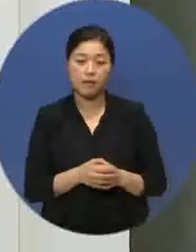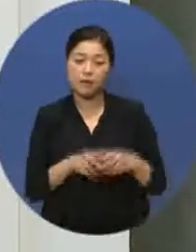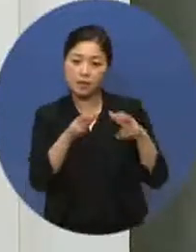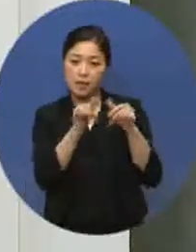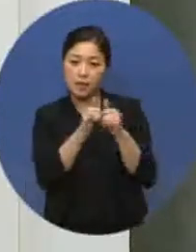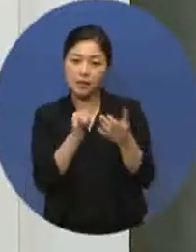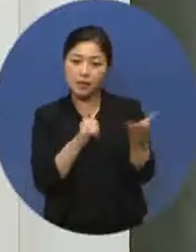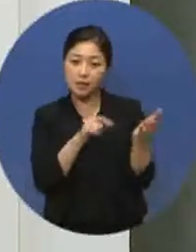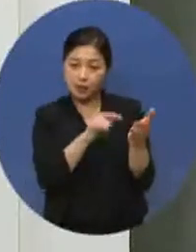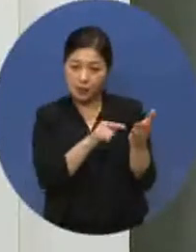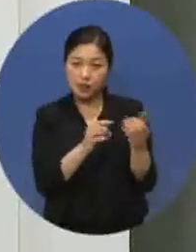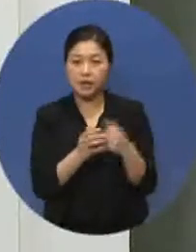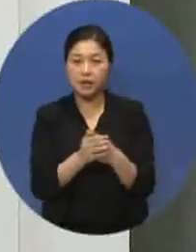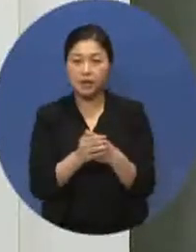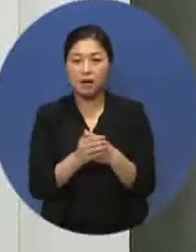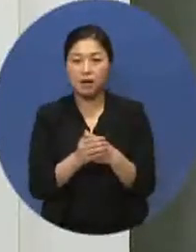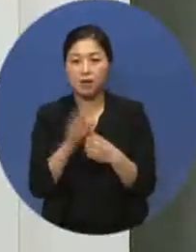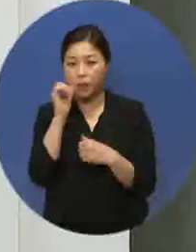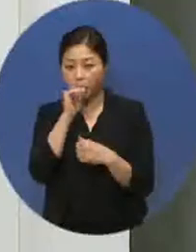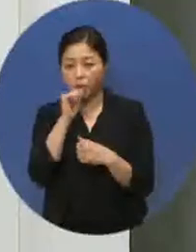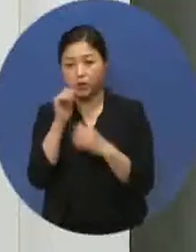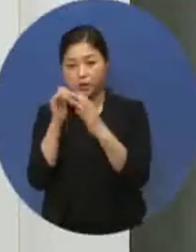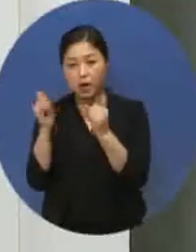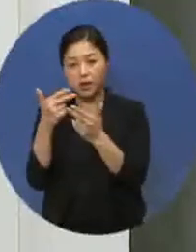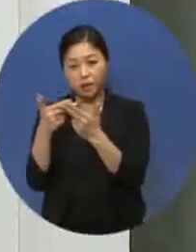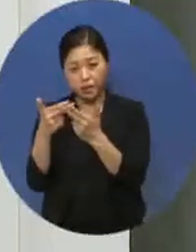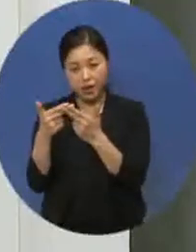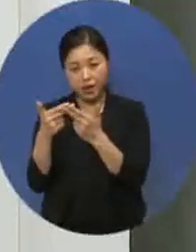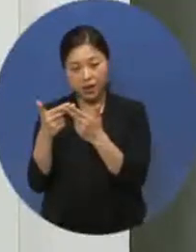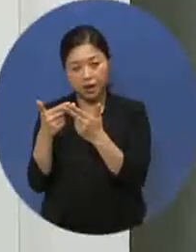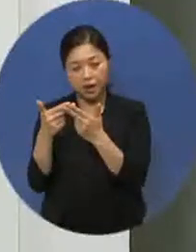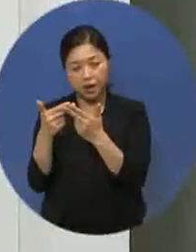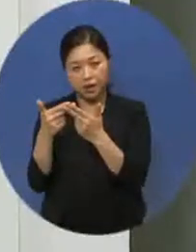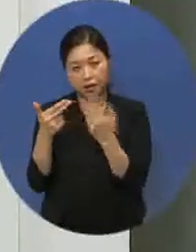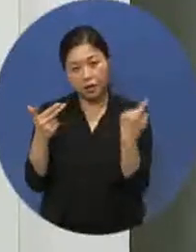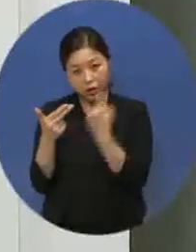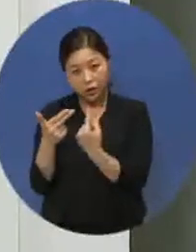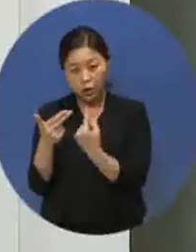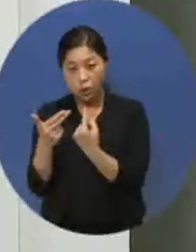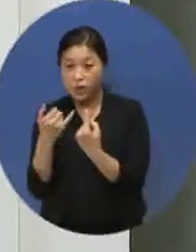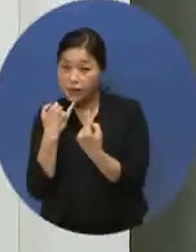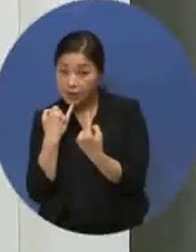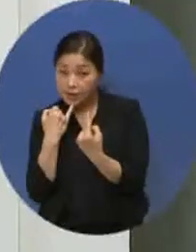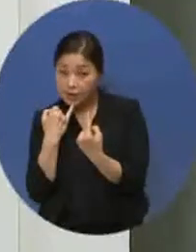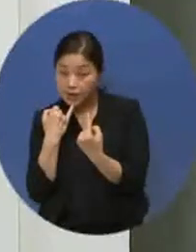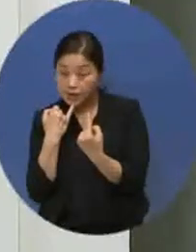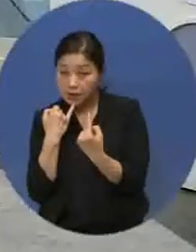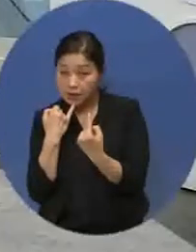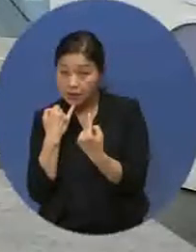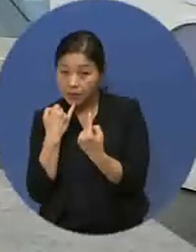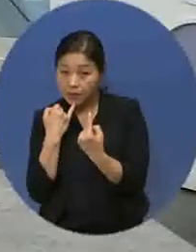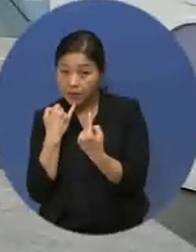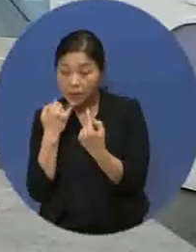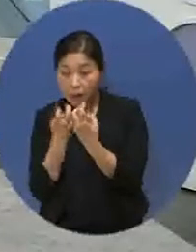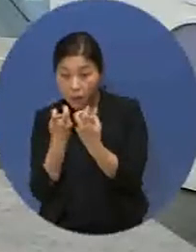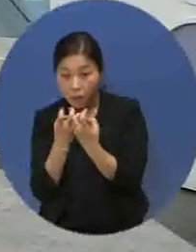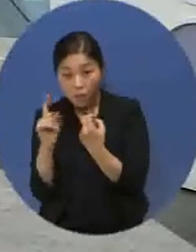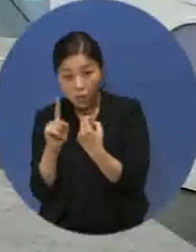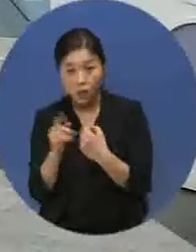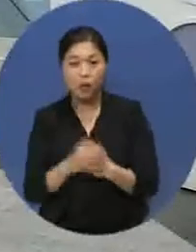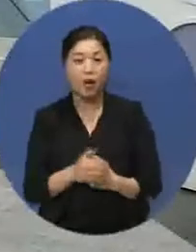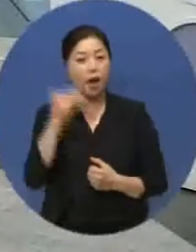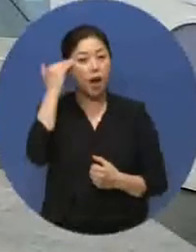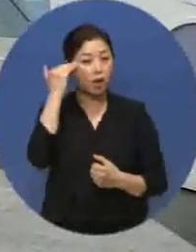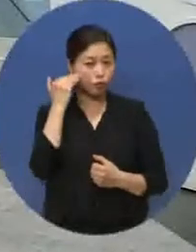방법으로 변호사 협회에 찾아가야 하는지 그냥 네. 무작정 가도 되는지. 네. 저희 그